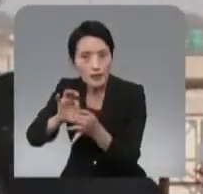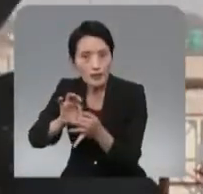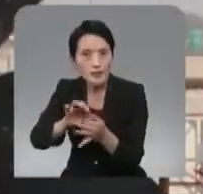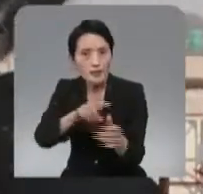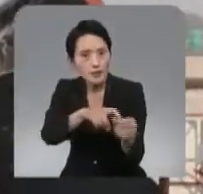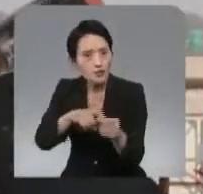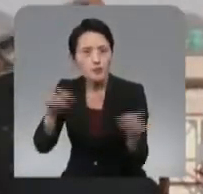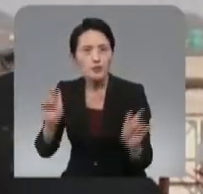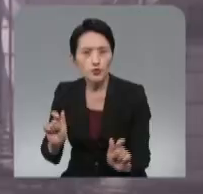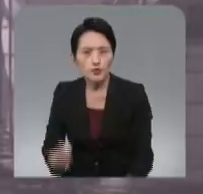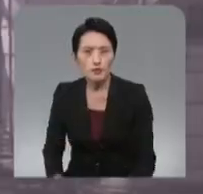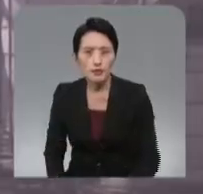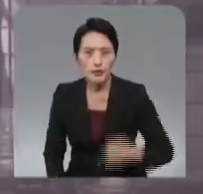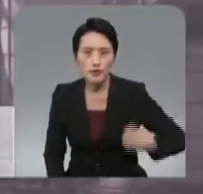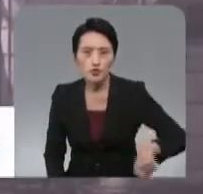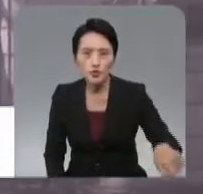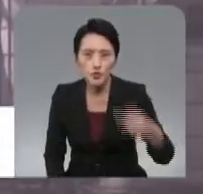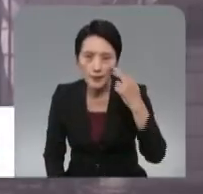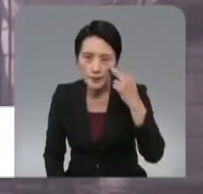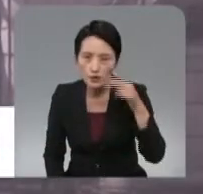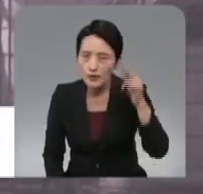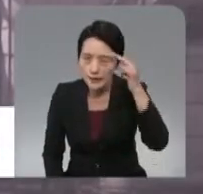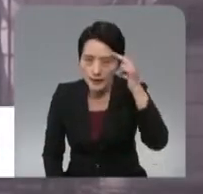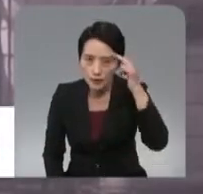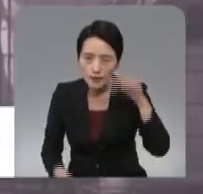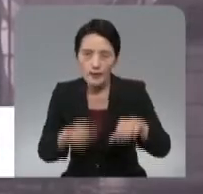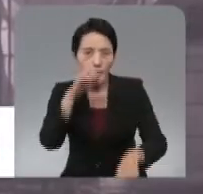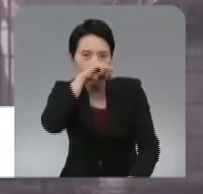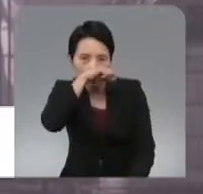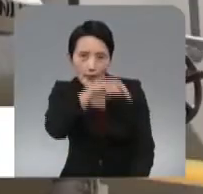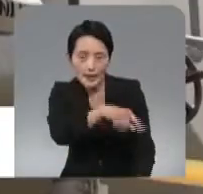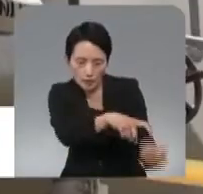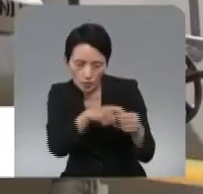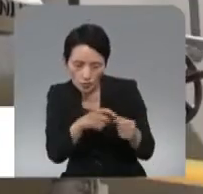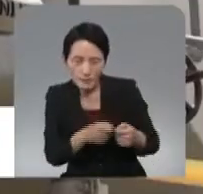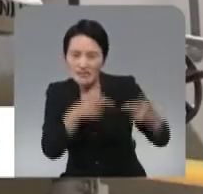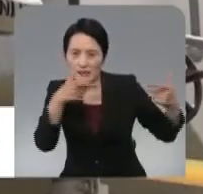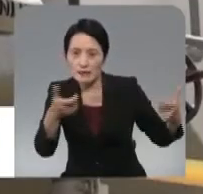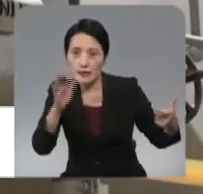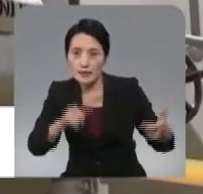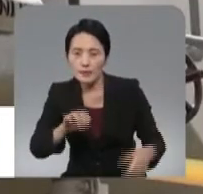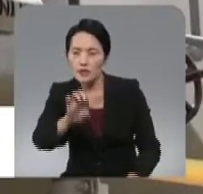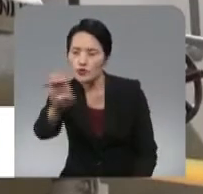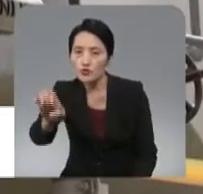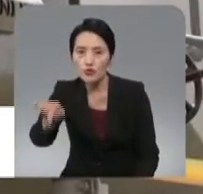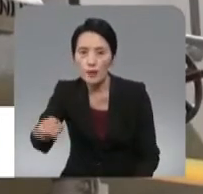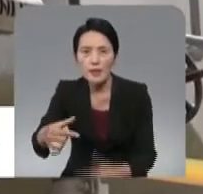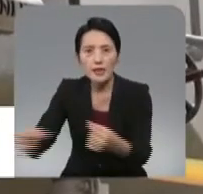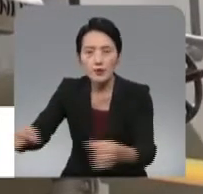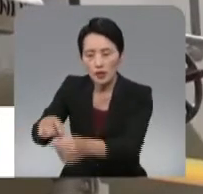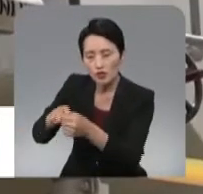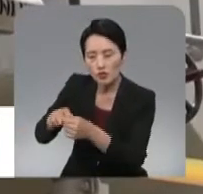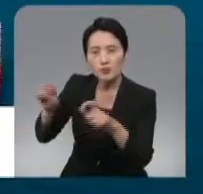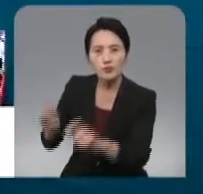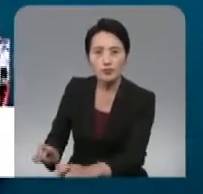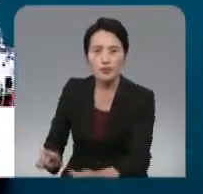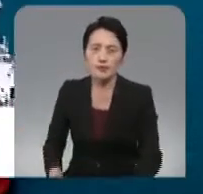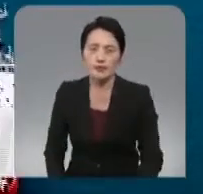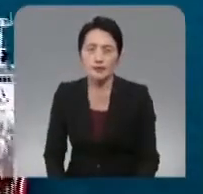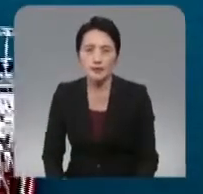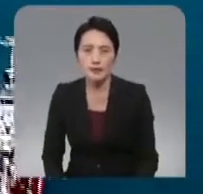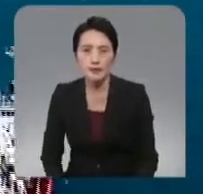16,1%, chip bán dẫn tăng 11,1%, ga tăng 106,9% Tuy nhiên nhập khẩu máy móc Giảm